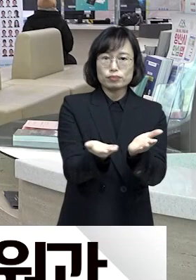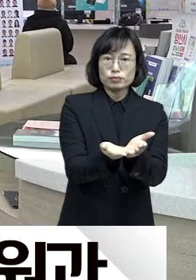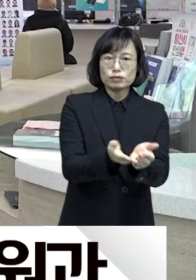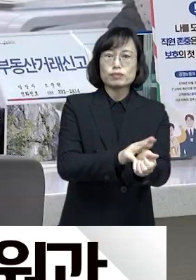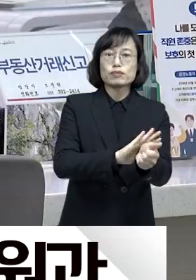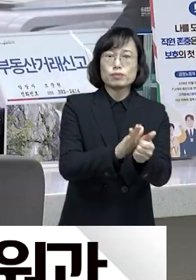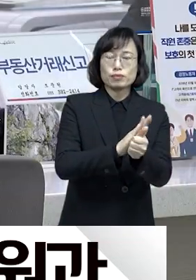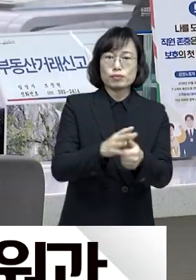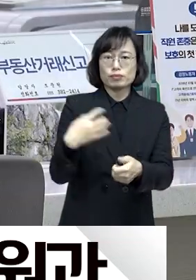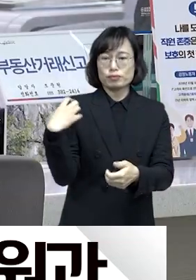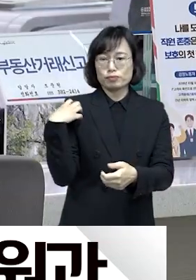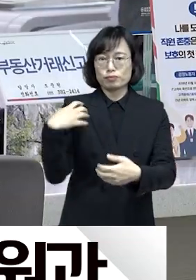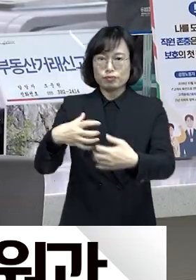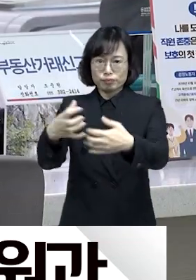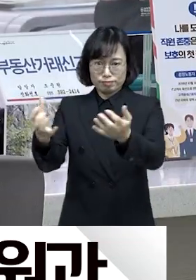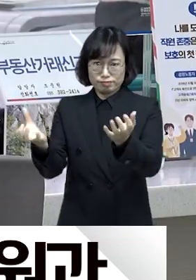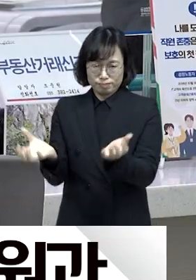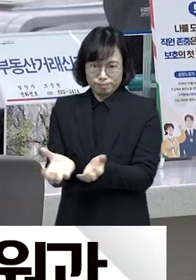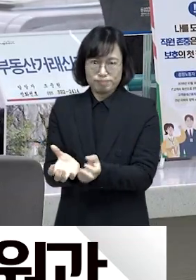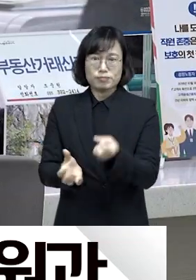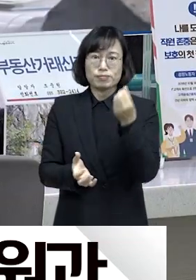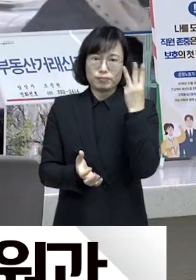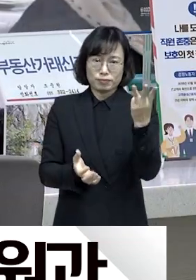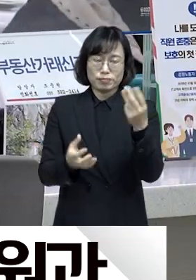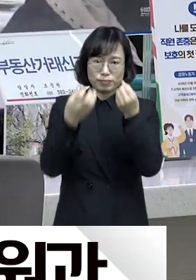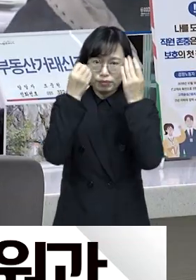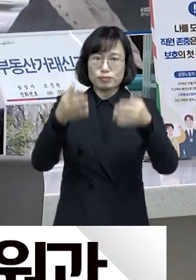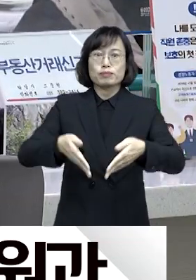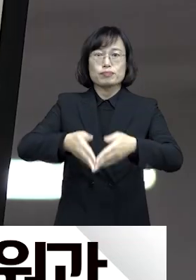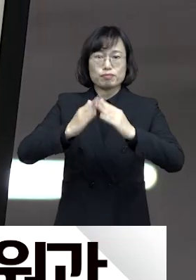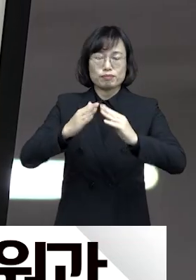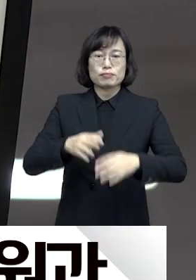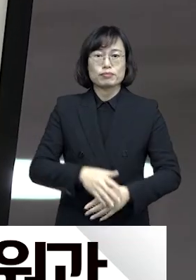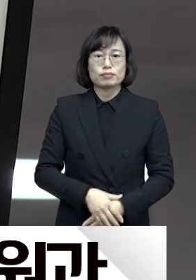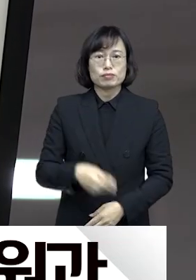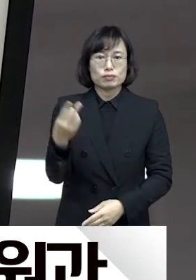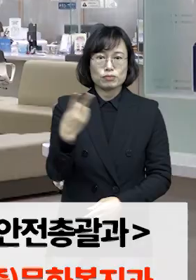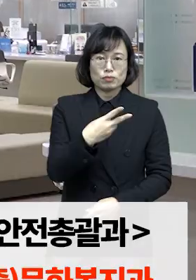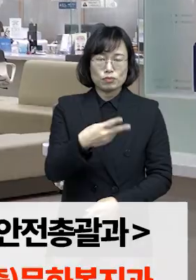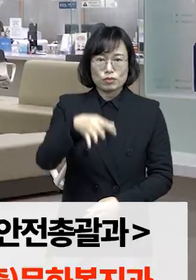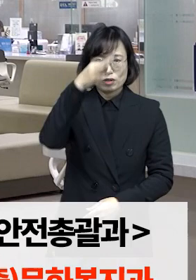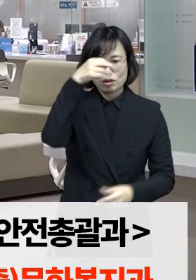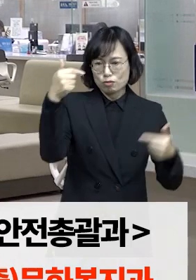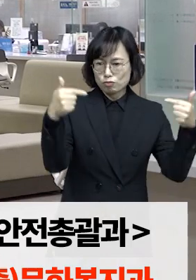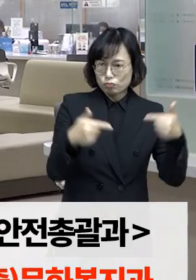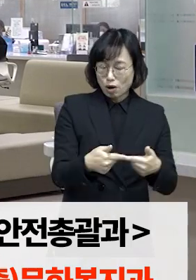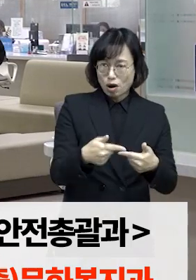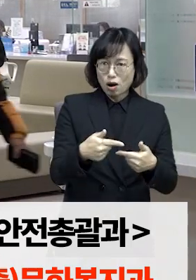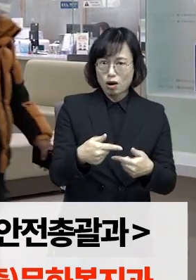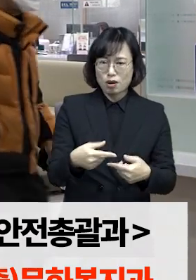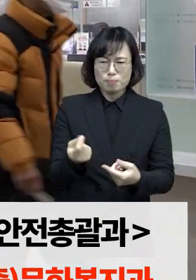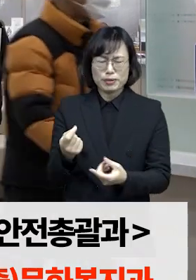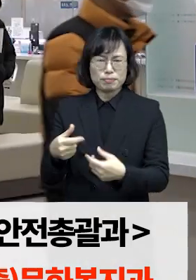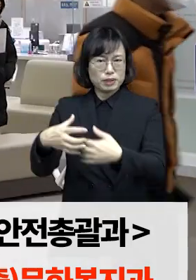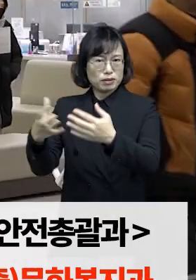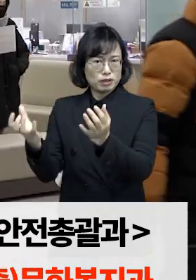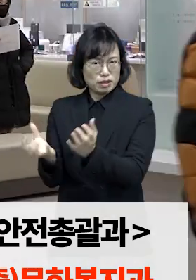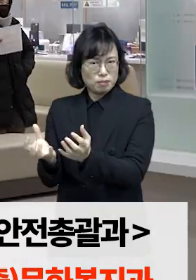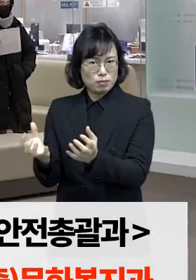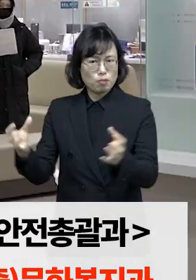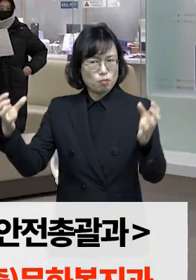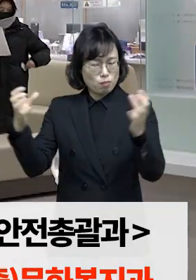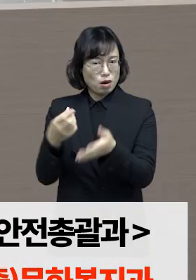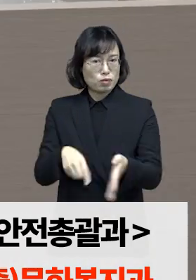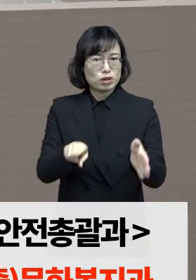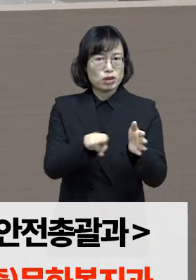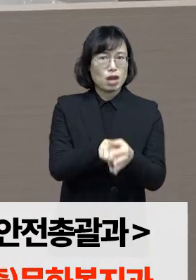시민 맞춤형 민원 서비스를 담당하게 될 종합 민원과를 신설합니다. 또한 기능이 축소되거나 유사한 조직의